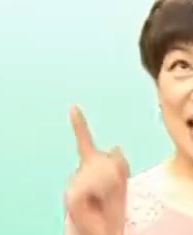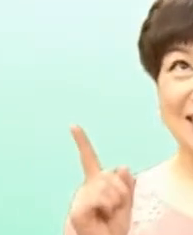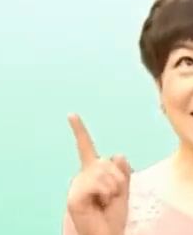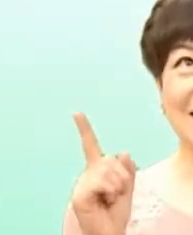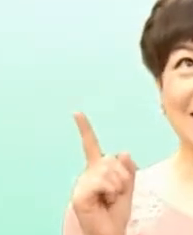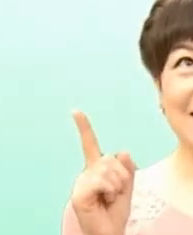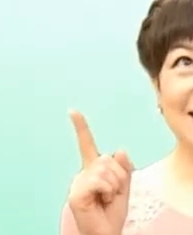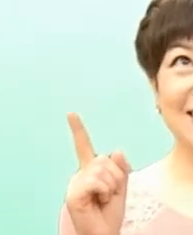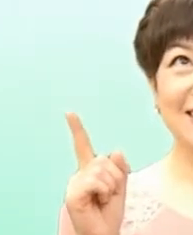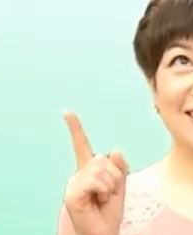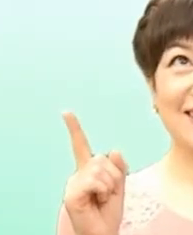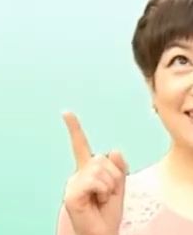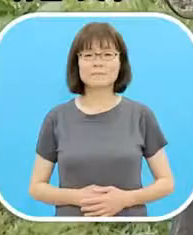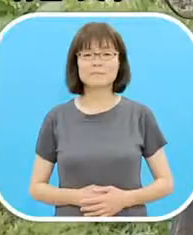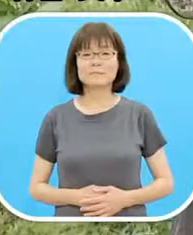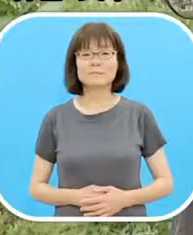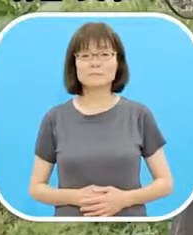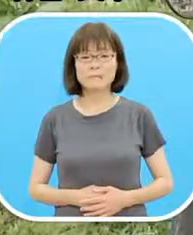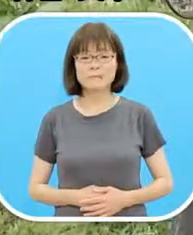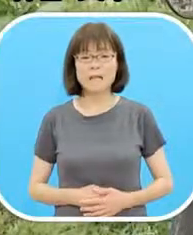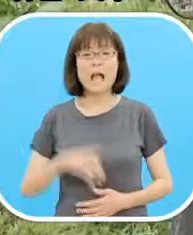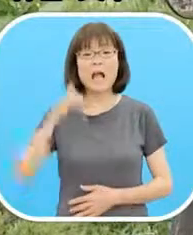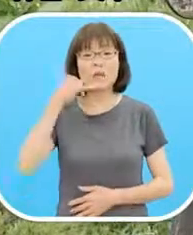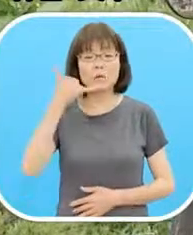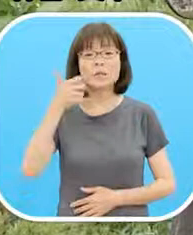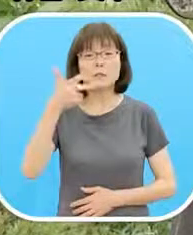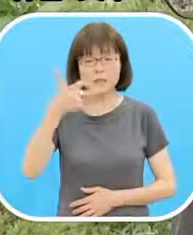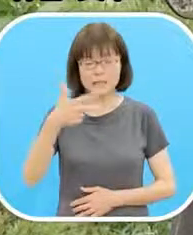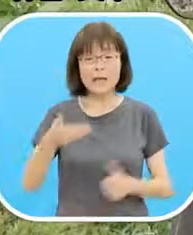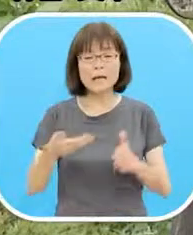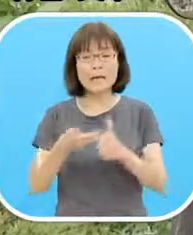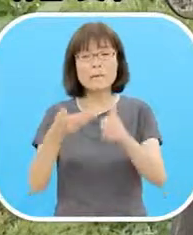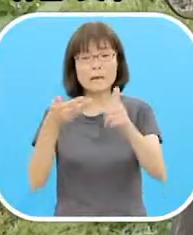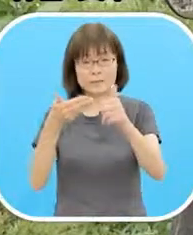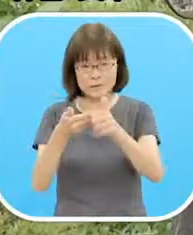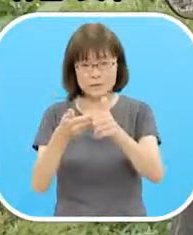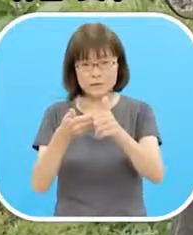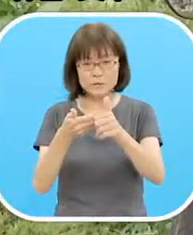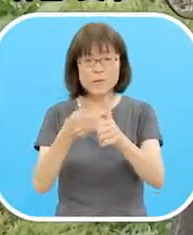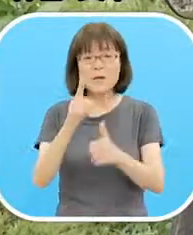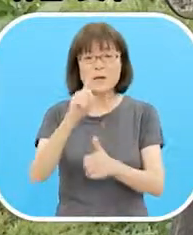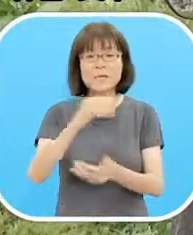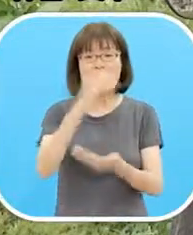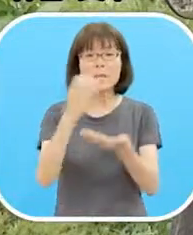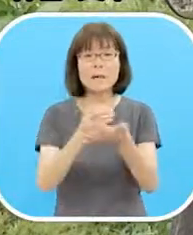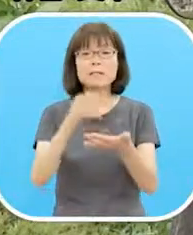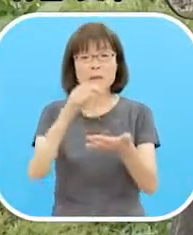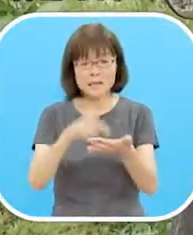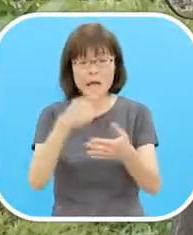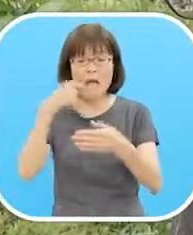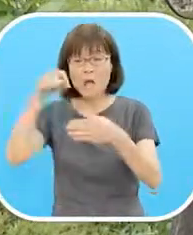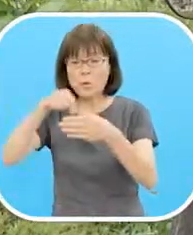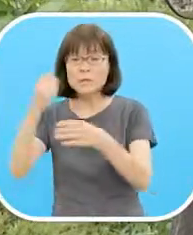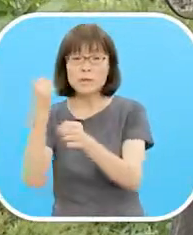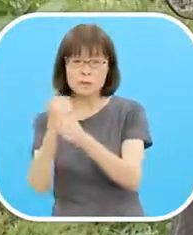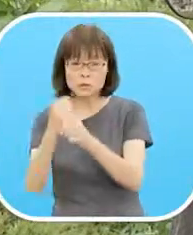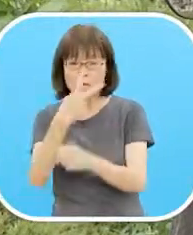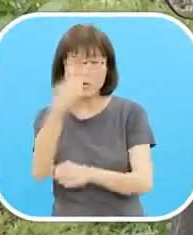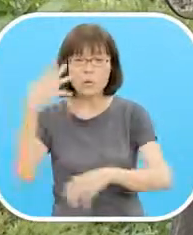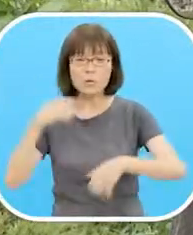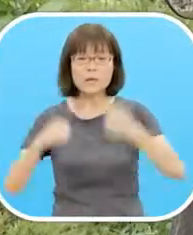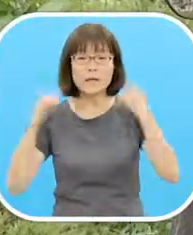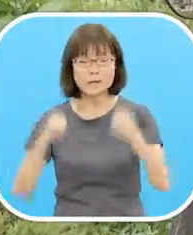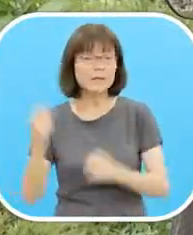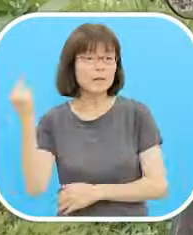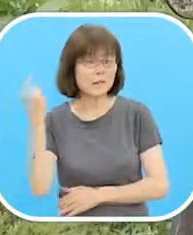北ビジョンプラス。 こちら能代市で栽培されている檜山茶で紅茶を作っている高校生